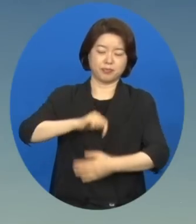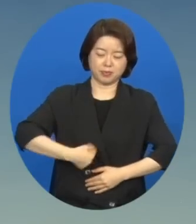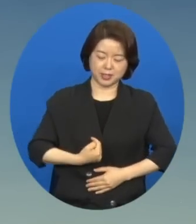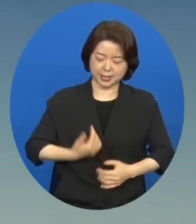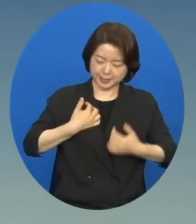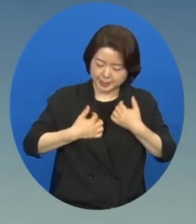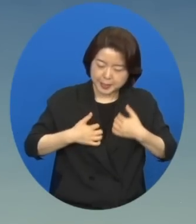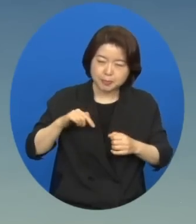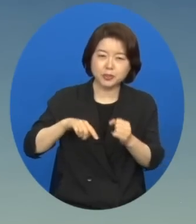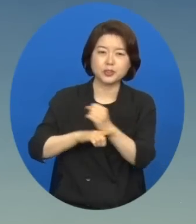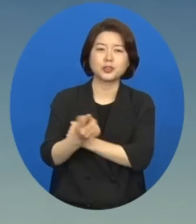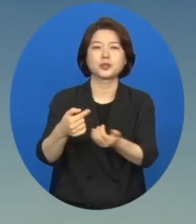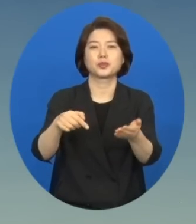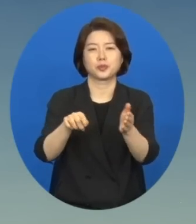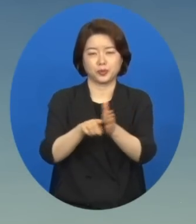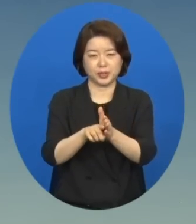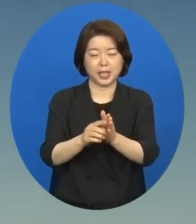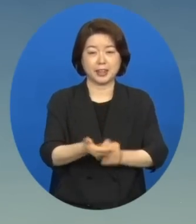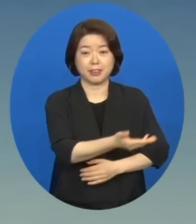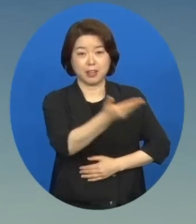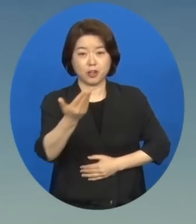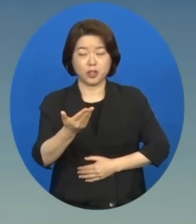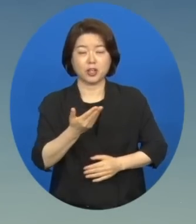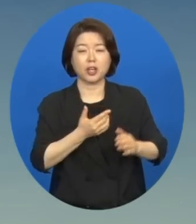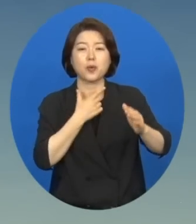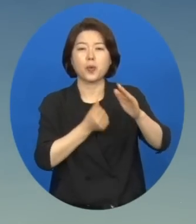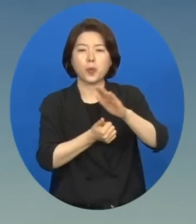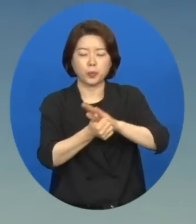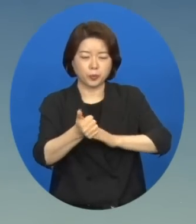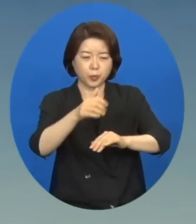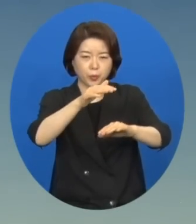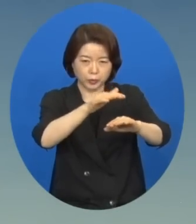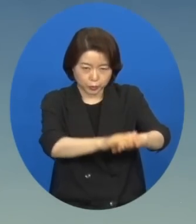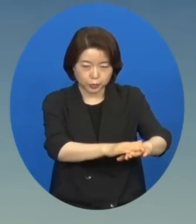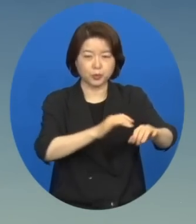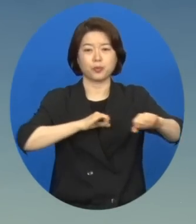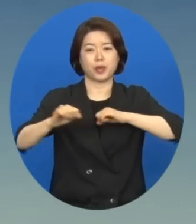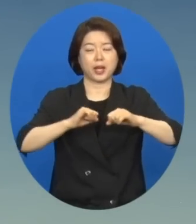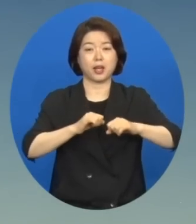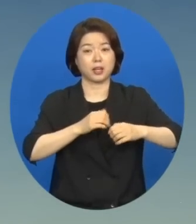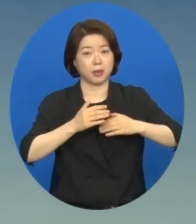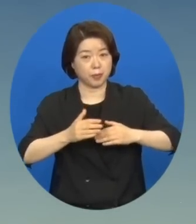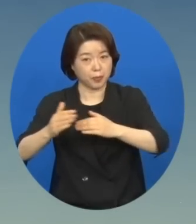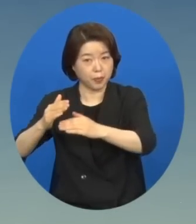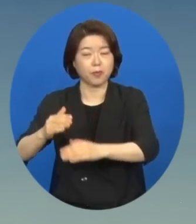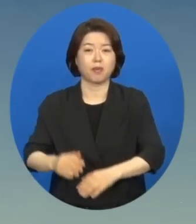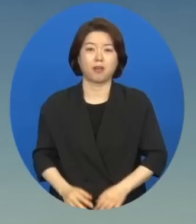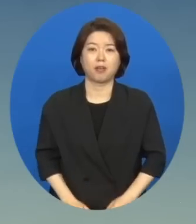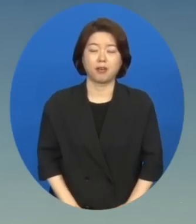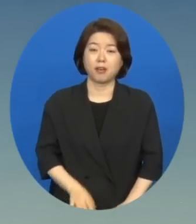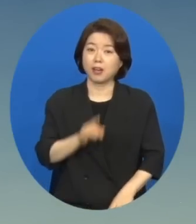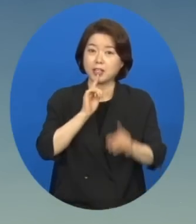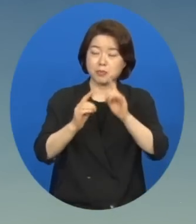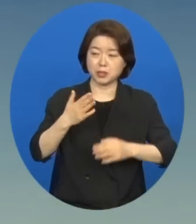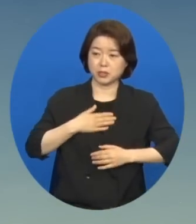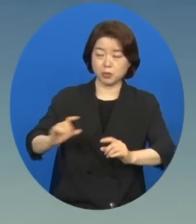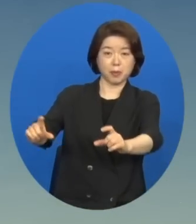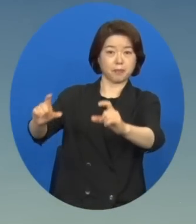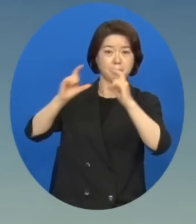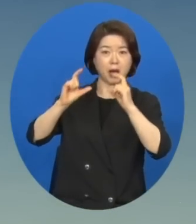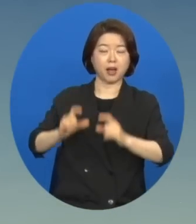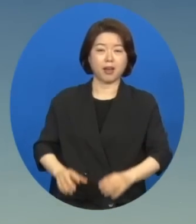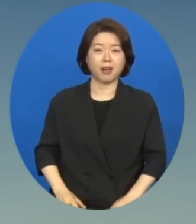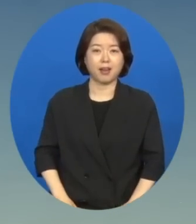기쁘신 뜻을 위하여 너희에게 소원을 두고 행하게 하시나니. 이 말씀이 저에게 선포되어지는데요,